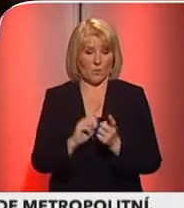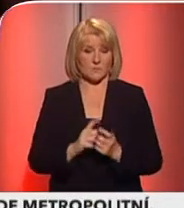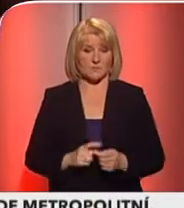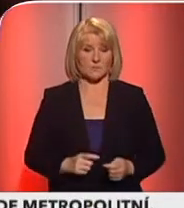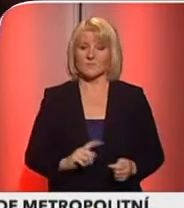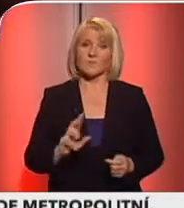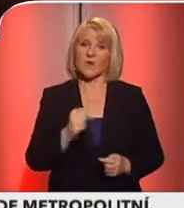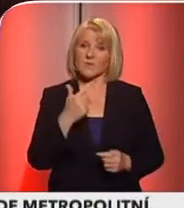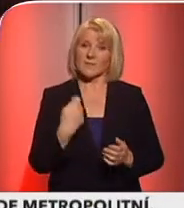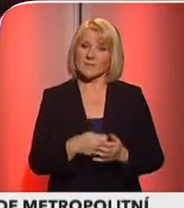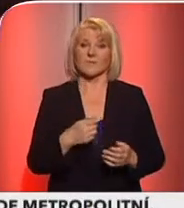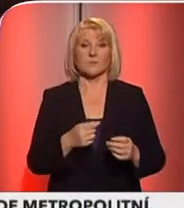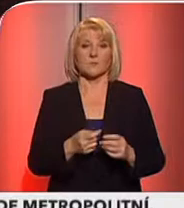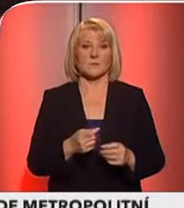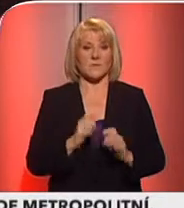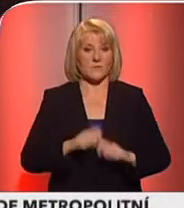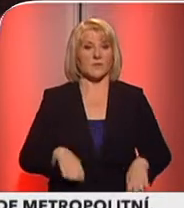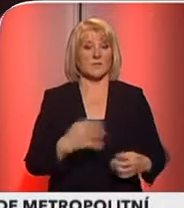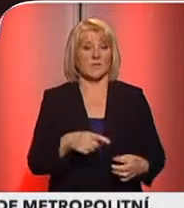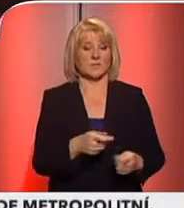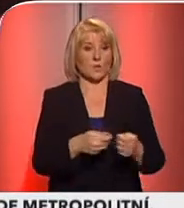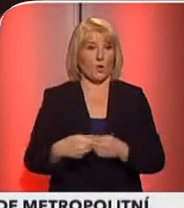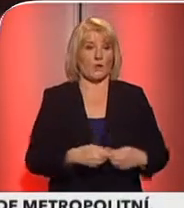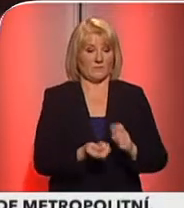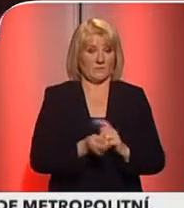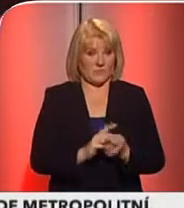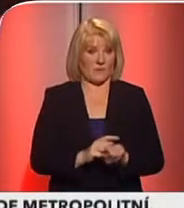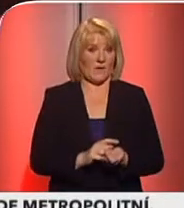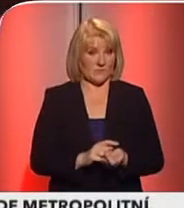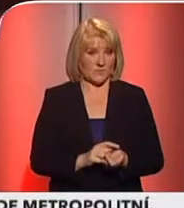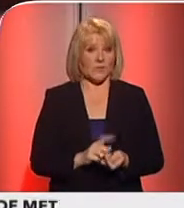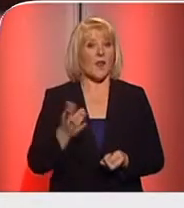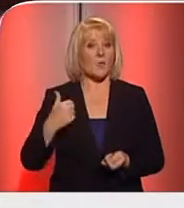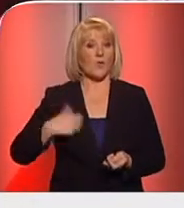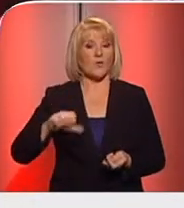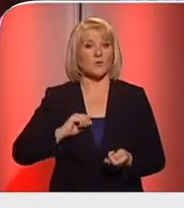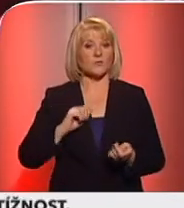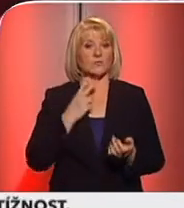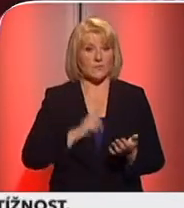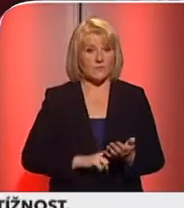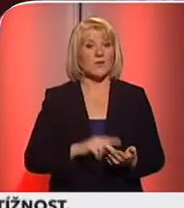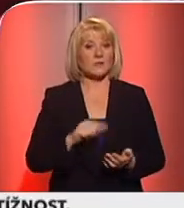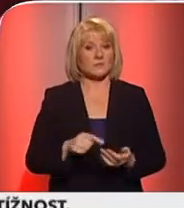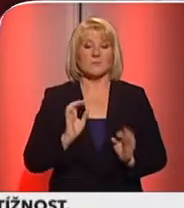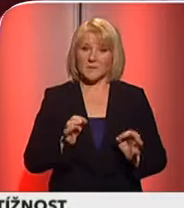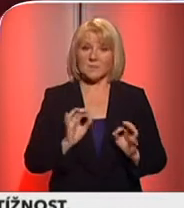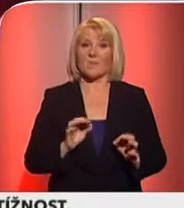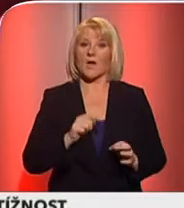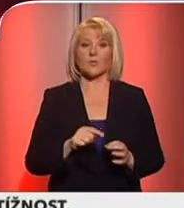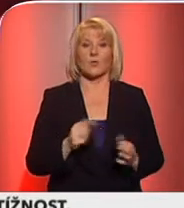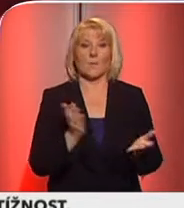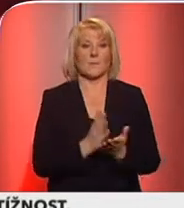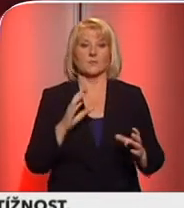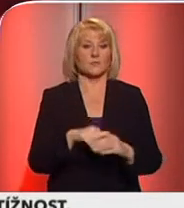stávky dvě. O kolektivním vyjednávání. Ano, ale když jsem zmínila tu loňskou červnovou, tam se vám hodilo, že se řeklo, tak toto nespadá